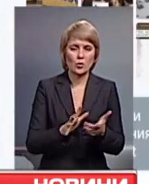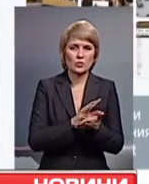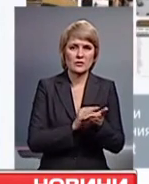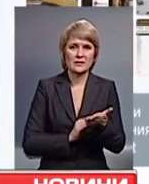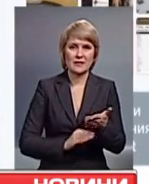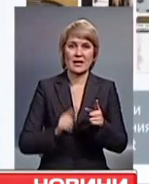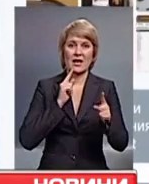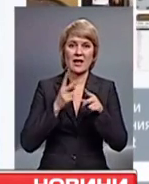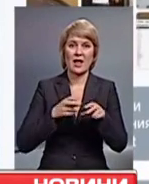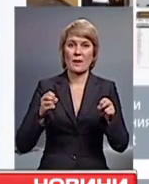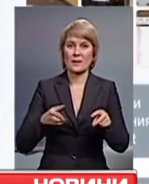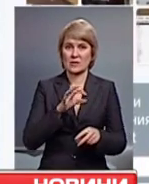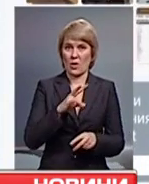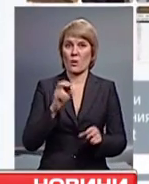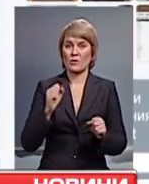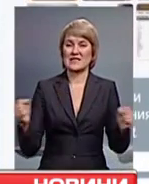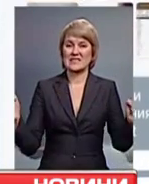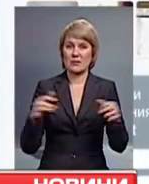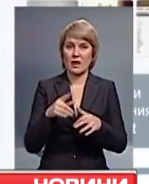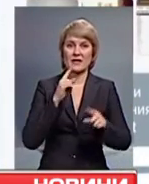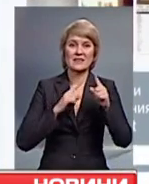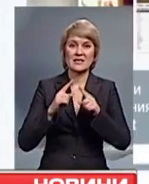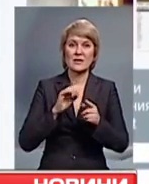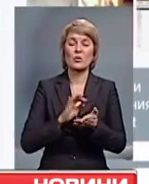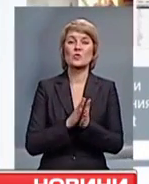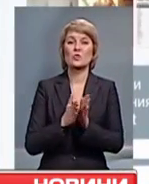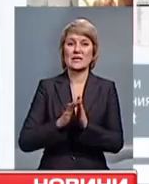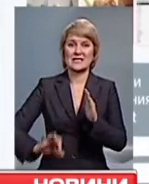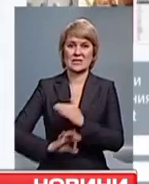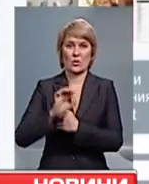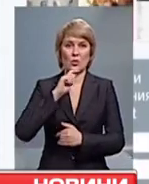Радбез ООН може зібратися на позачергове засідання щодо ситуації на сході України в понеділок увечері.